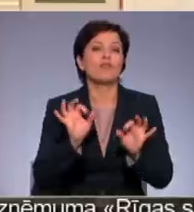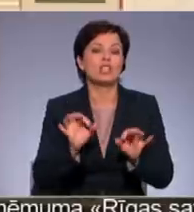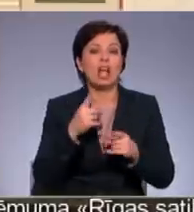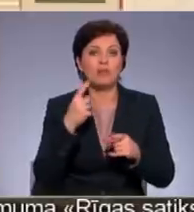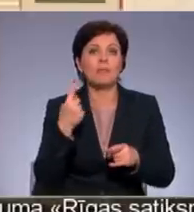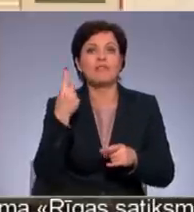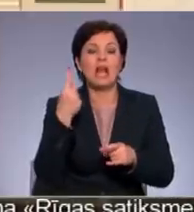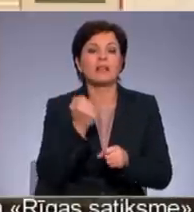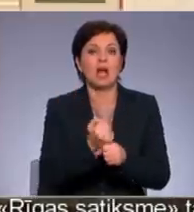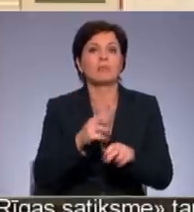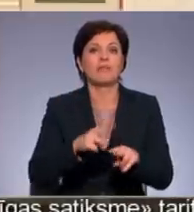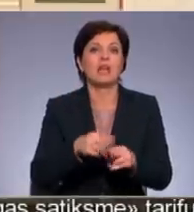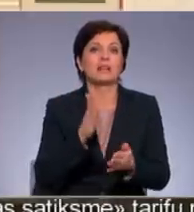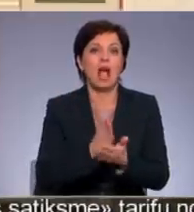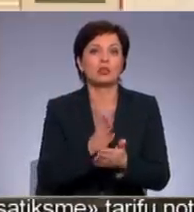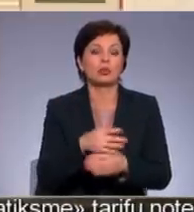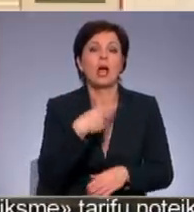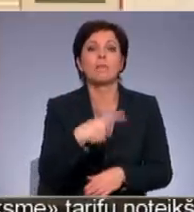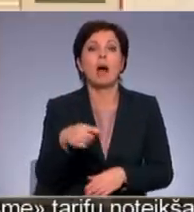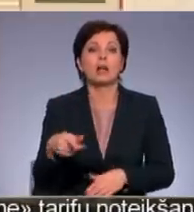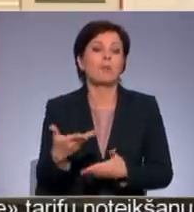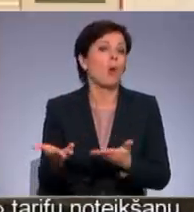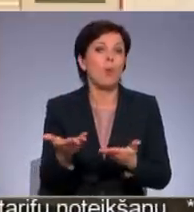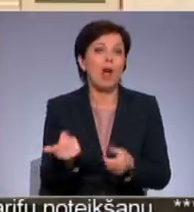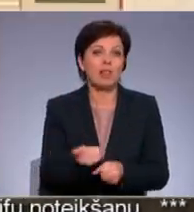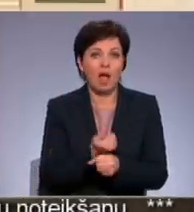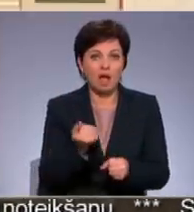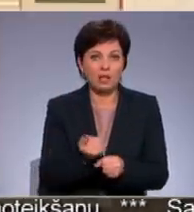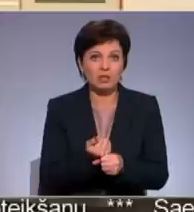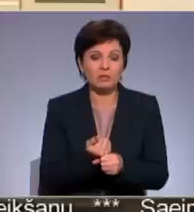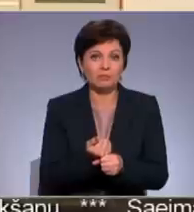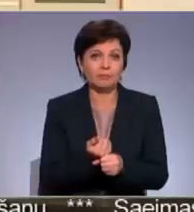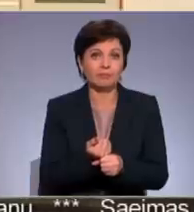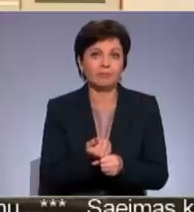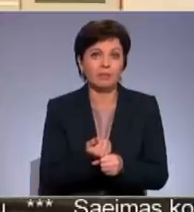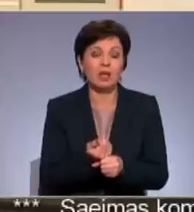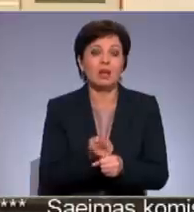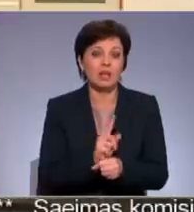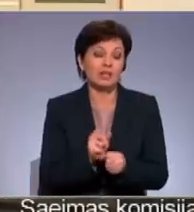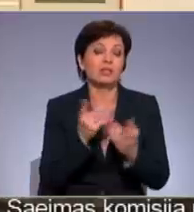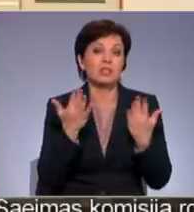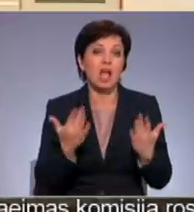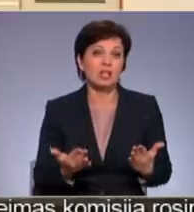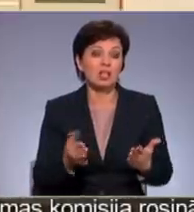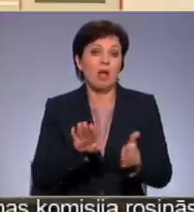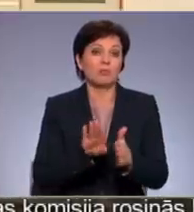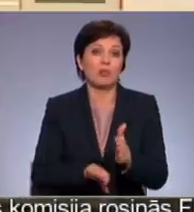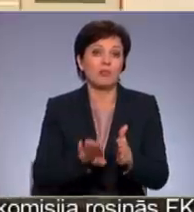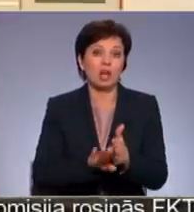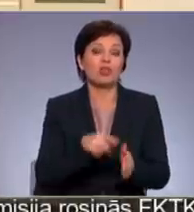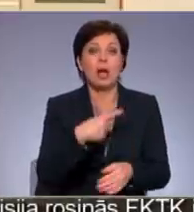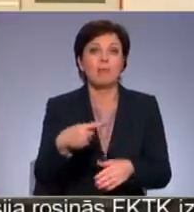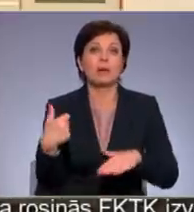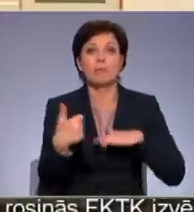vieta it kā esot. Pārējiem ko darīt? Tātad secinājums vienkārši.